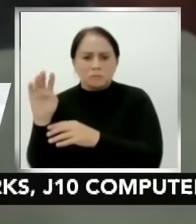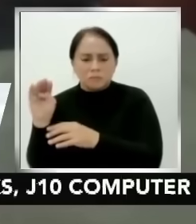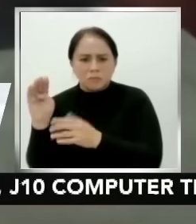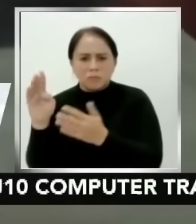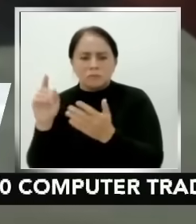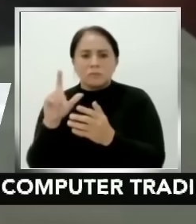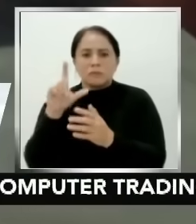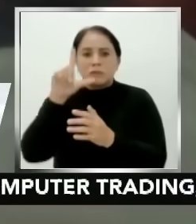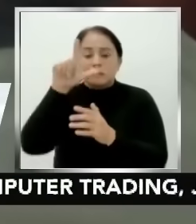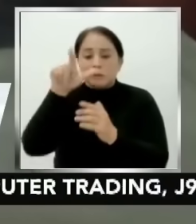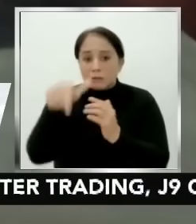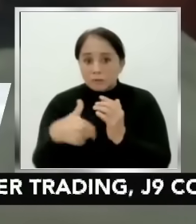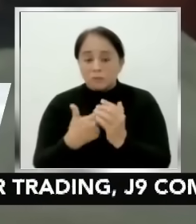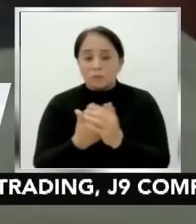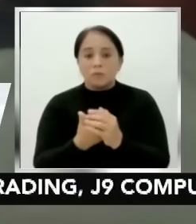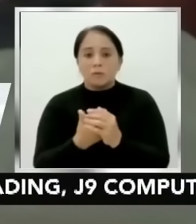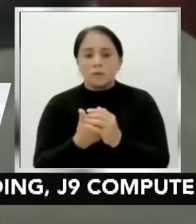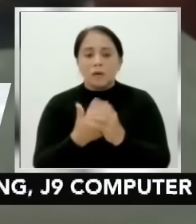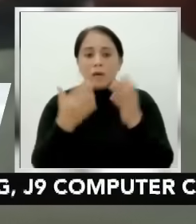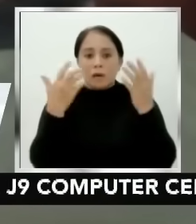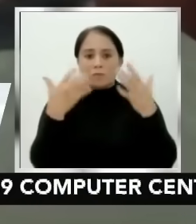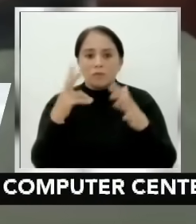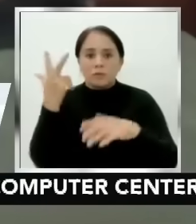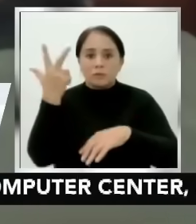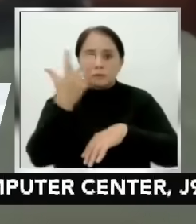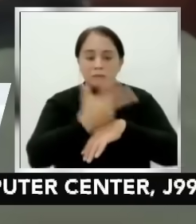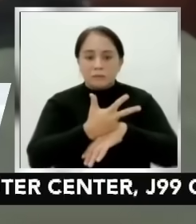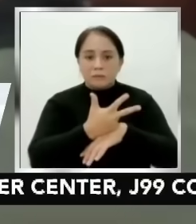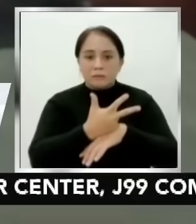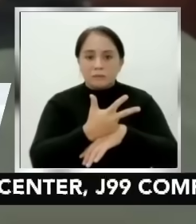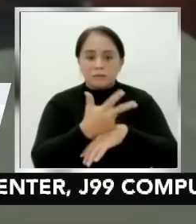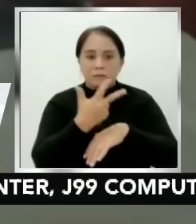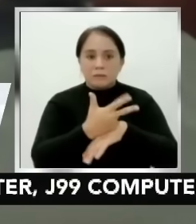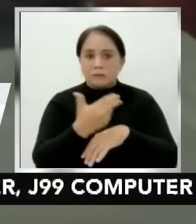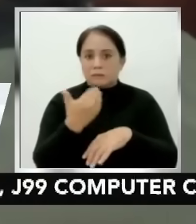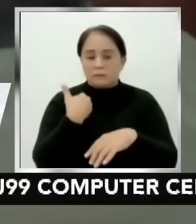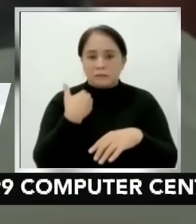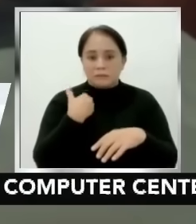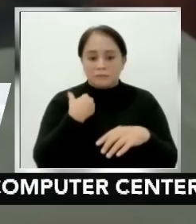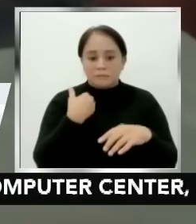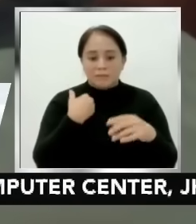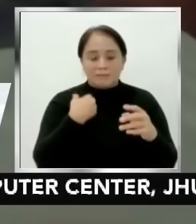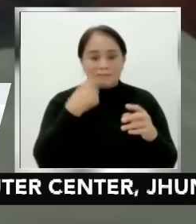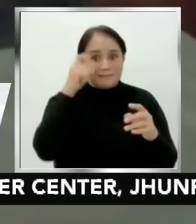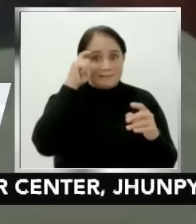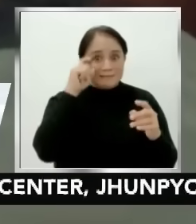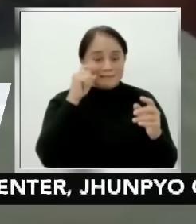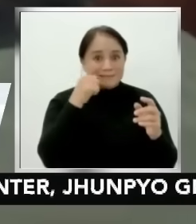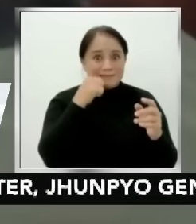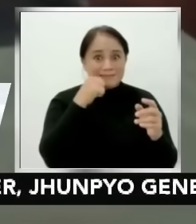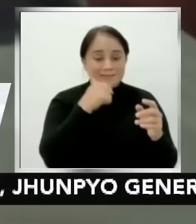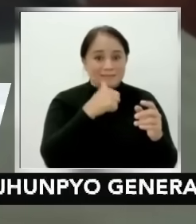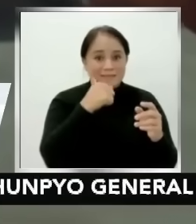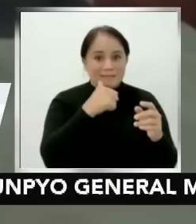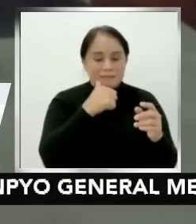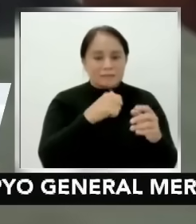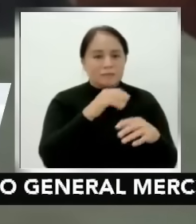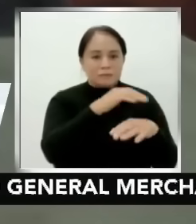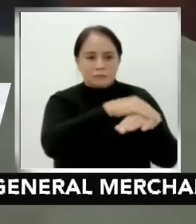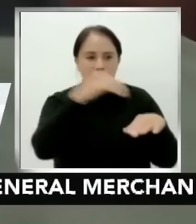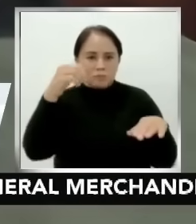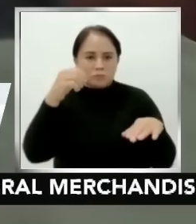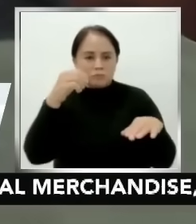sir, after 3 days, kung hindi pa nakuha ng lalaki yung babae, ipapatawag niya ni Senior Aguila, sir,